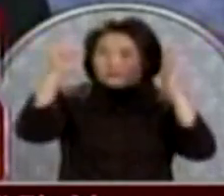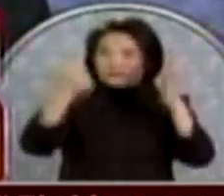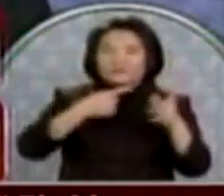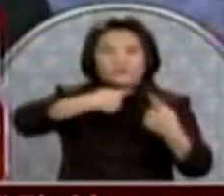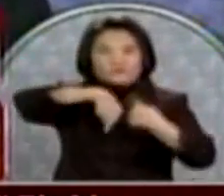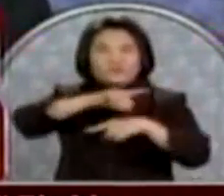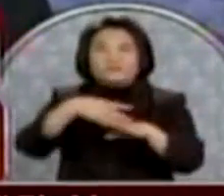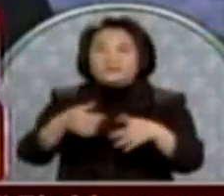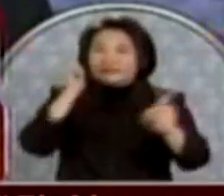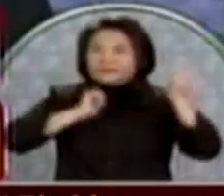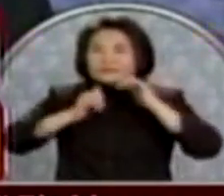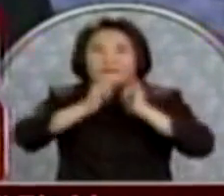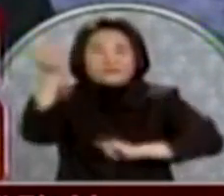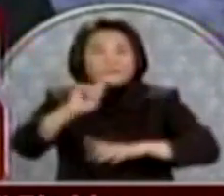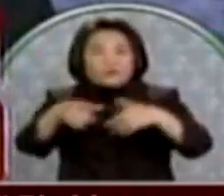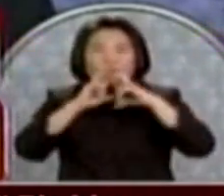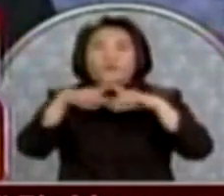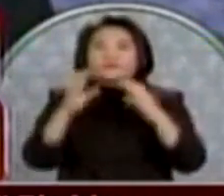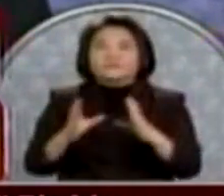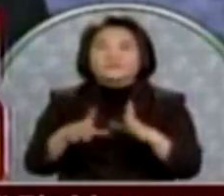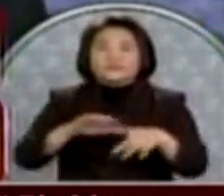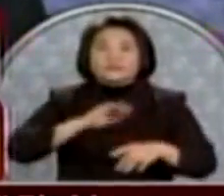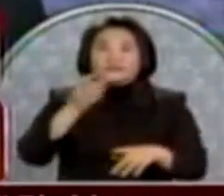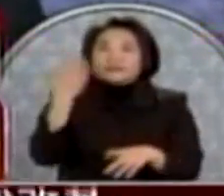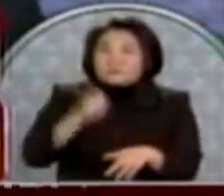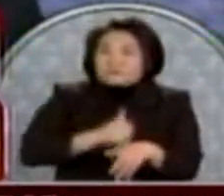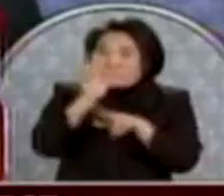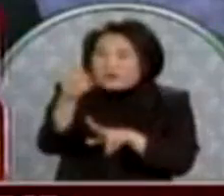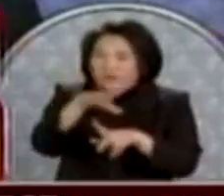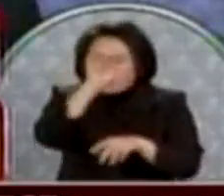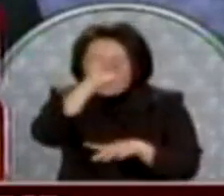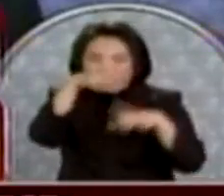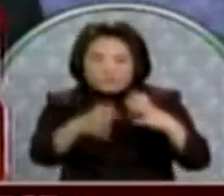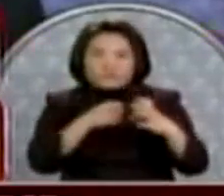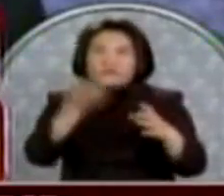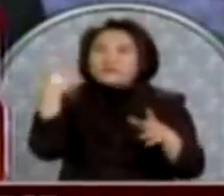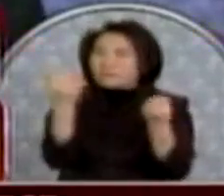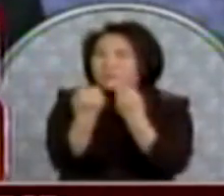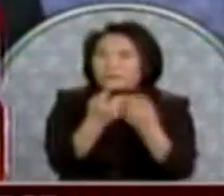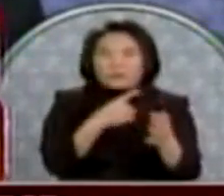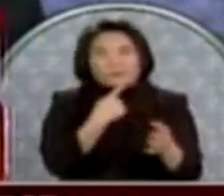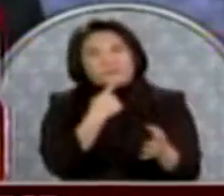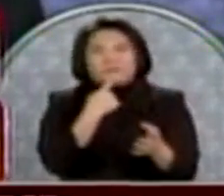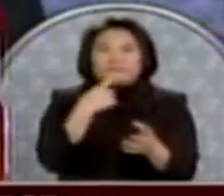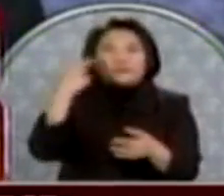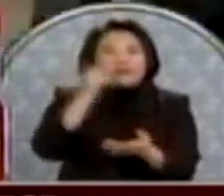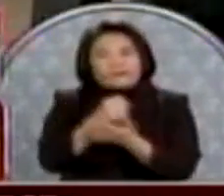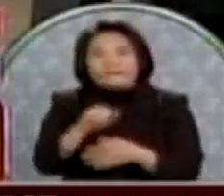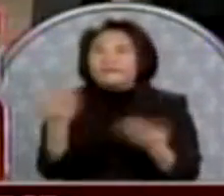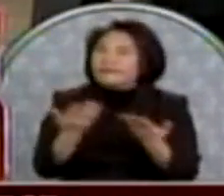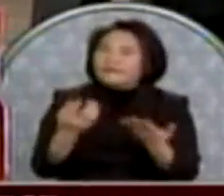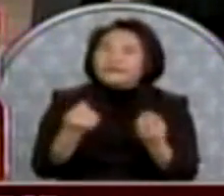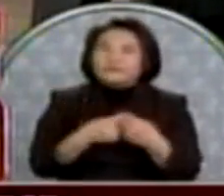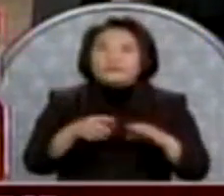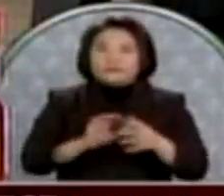正义，还原历史真相，那就是成立真相调查委员会，对过去的不幸的事情给他还原历史真相，